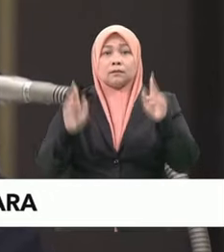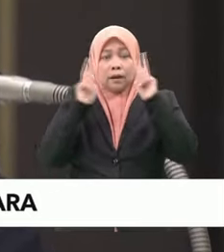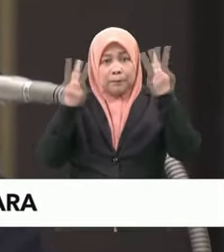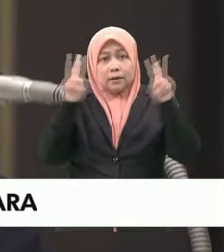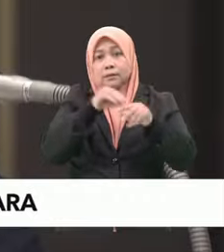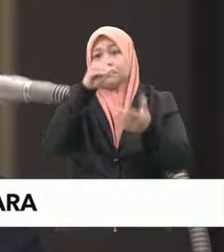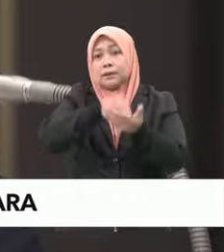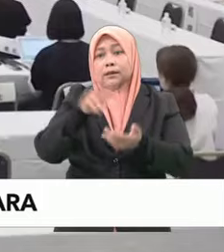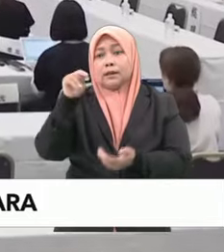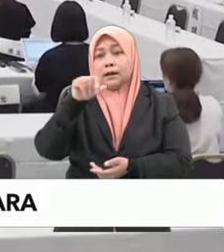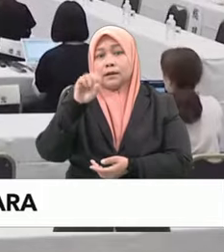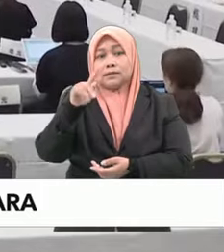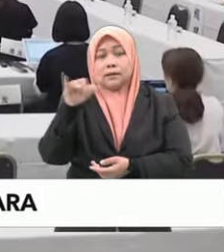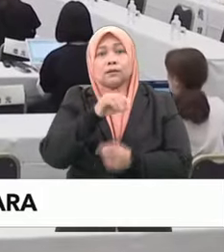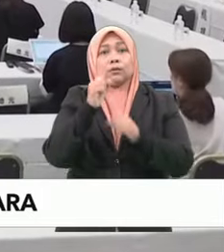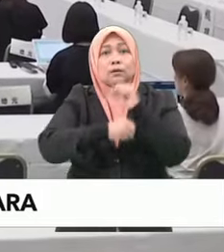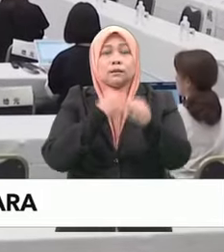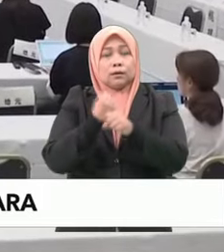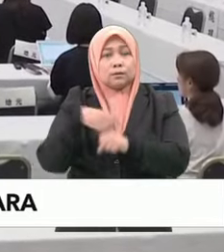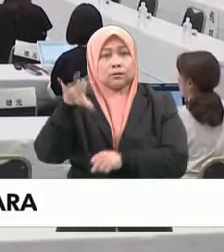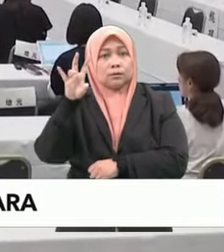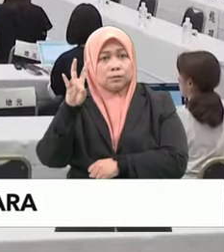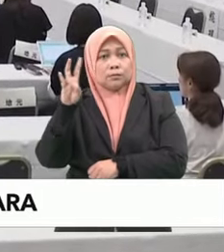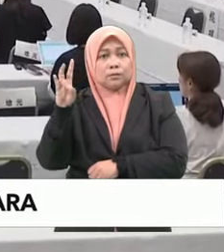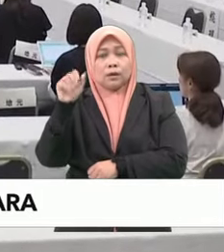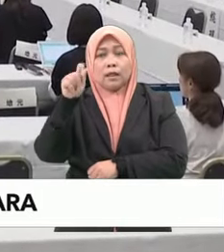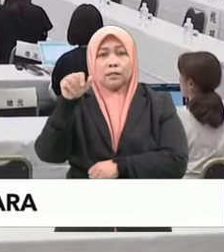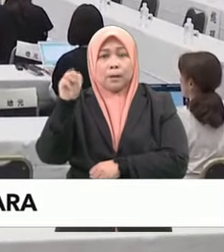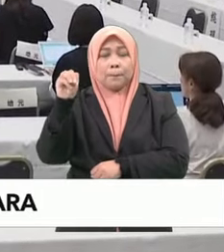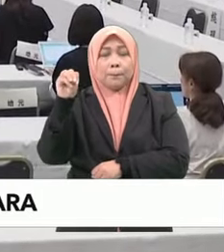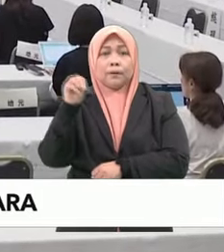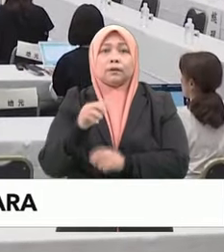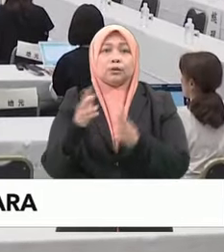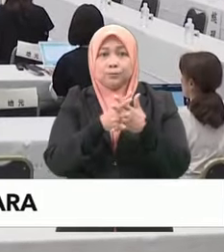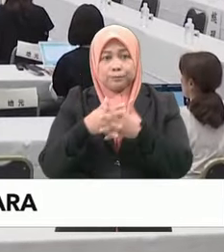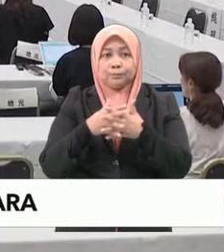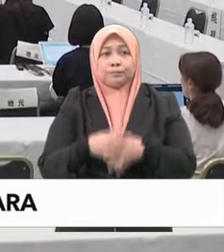Nagasaki Sempena ulang tahun ke-79 pengebuman atom oleh Amerika